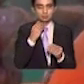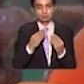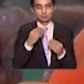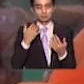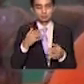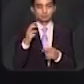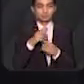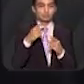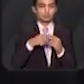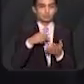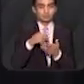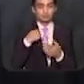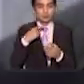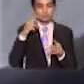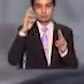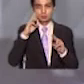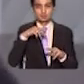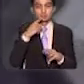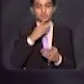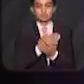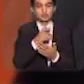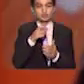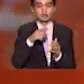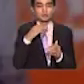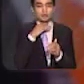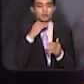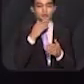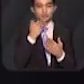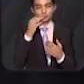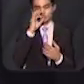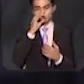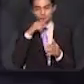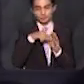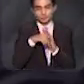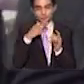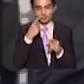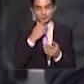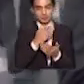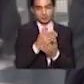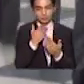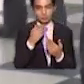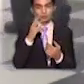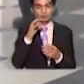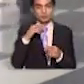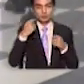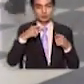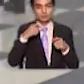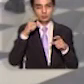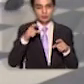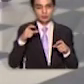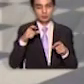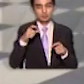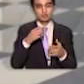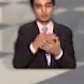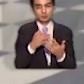не можем различить. Мына шұжықтың құрамында шошқаның еті жоқ деп берілген, бірақ сатушылардың сөзінше өнім мен марка